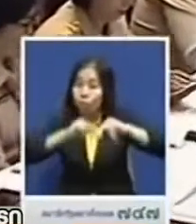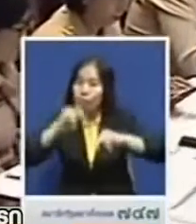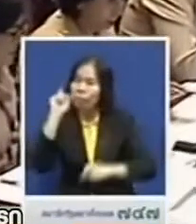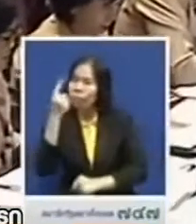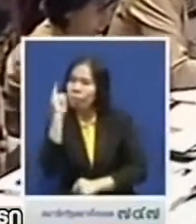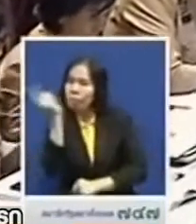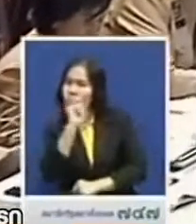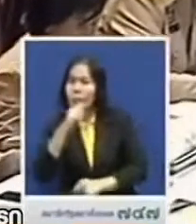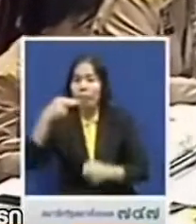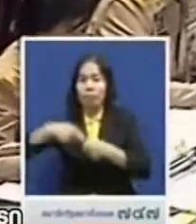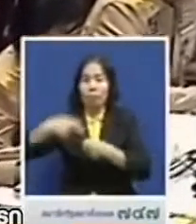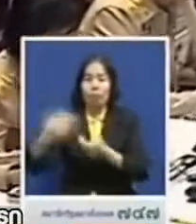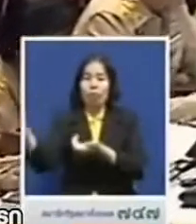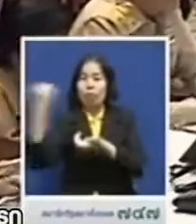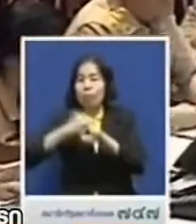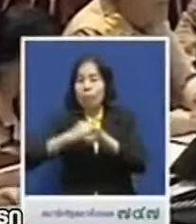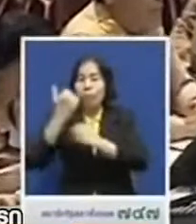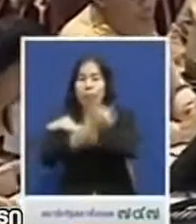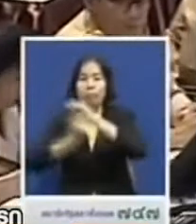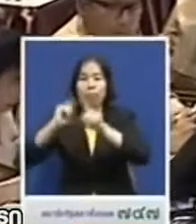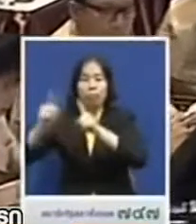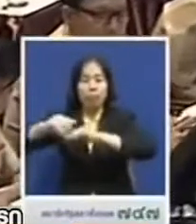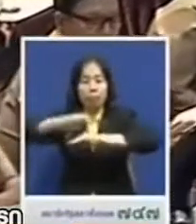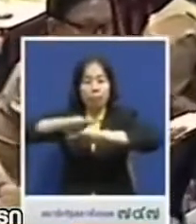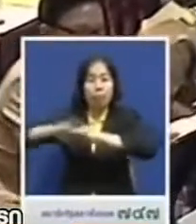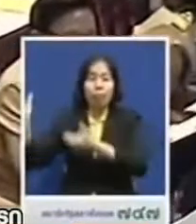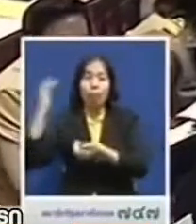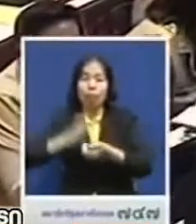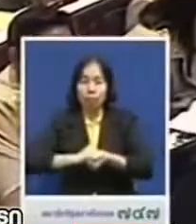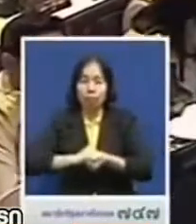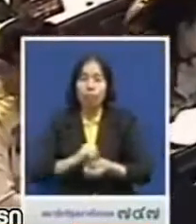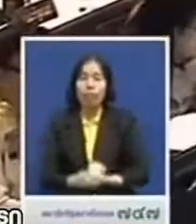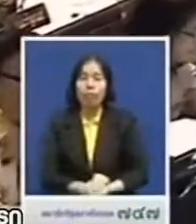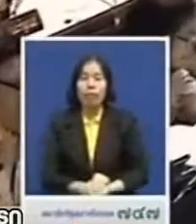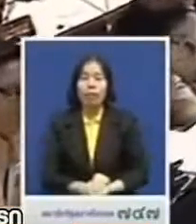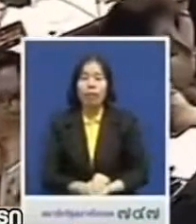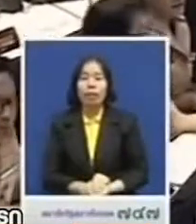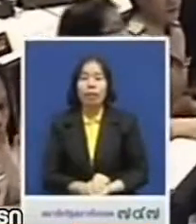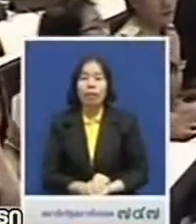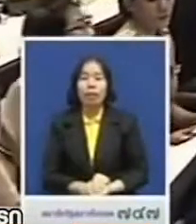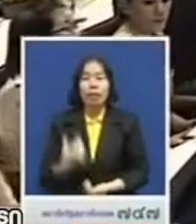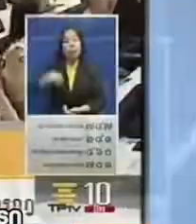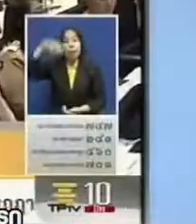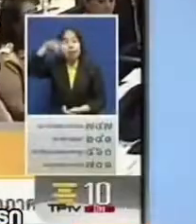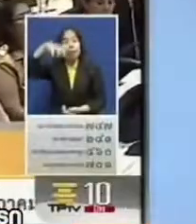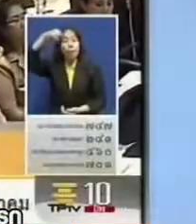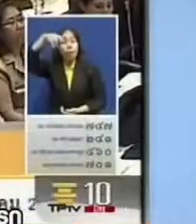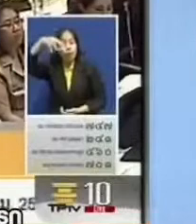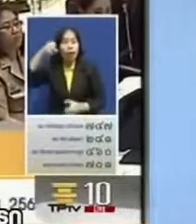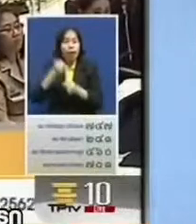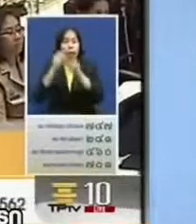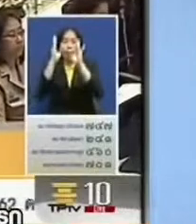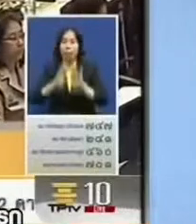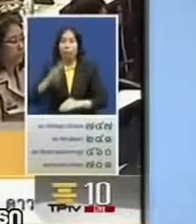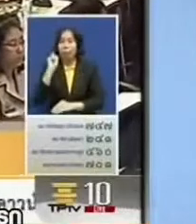าอธิบายในเรื่องที่เห็นว่าควรอธิบายแล้วที่มีสสฝ่ายค้านจำนวนหนึ่งลุกขึ้นมาอภิปร